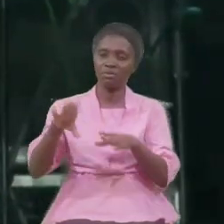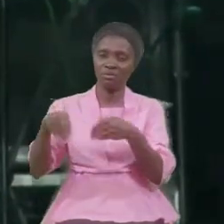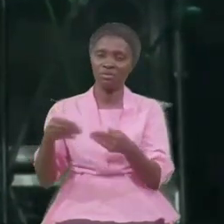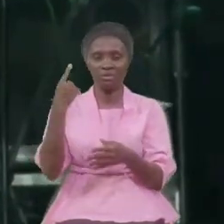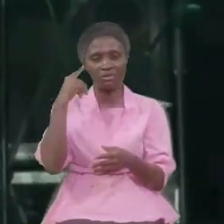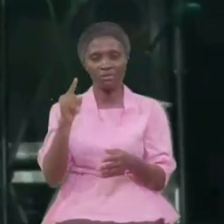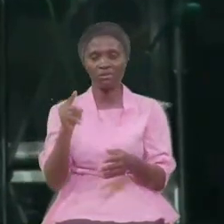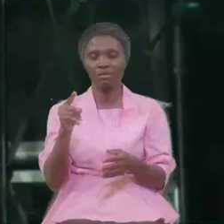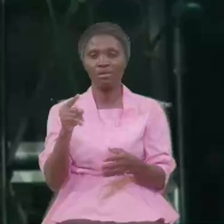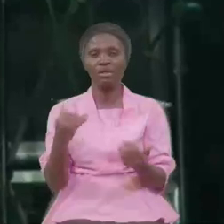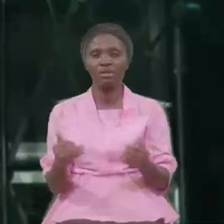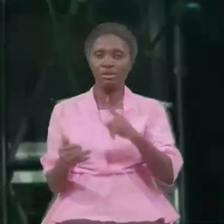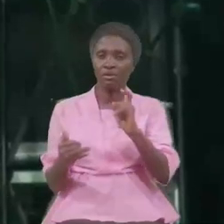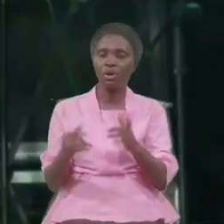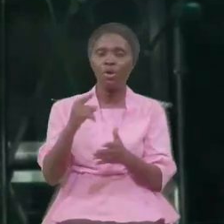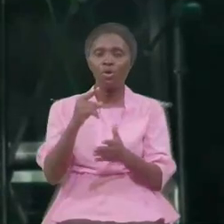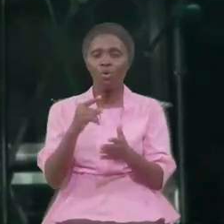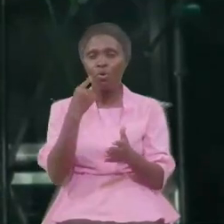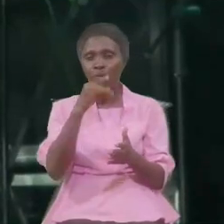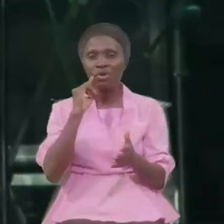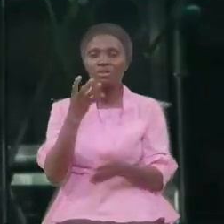survenu. Qui est le pétitionnaire?